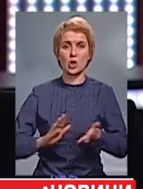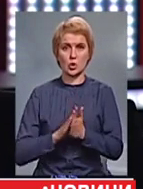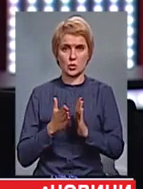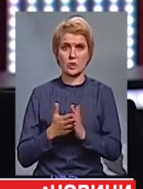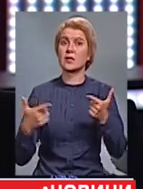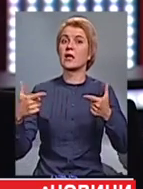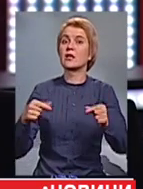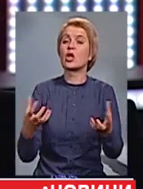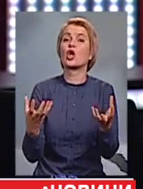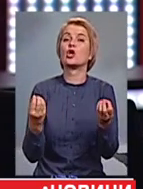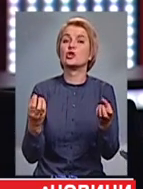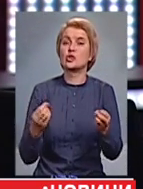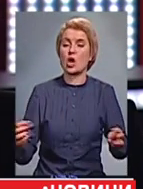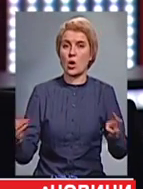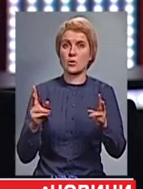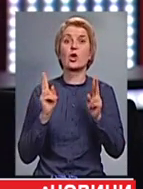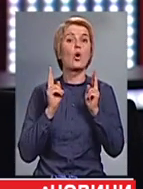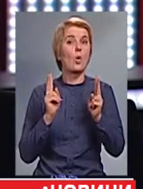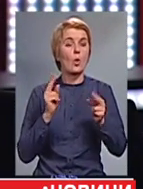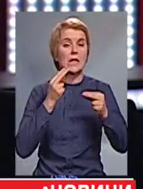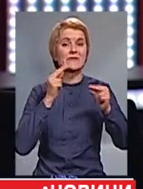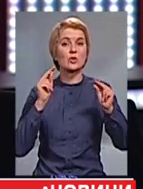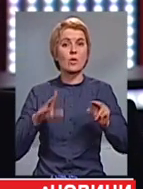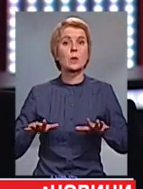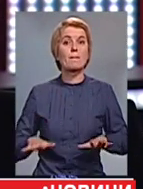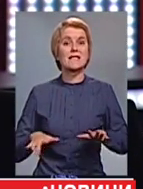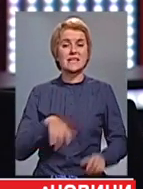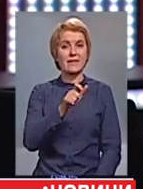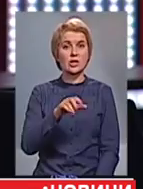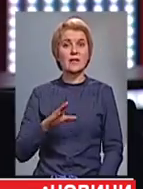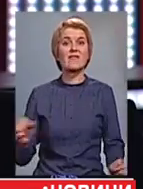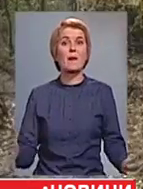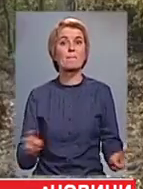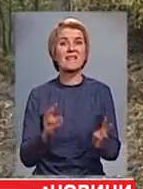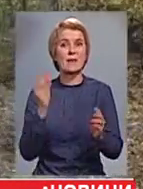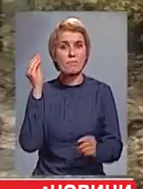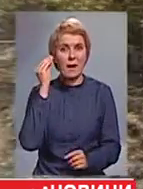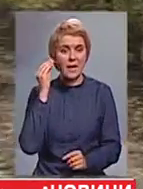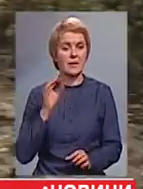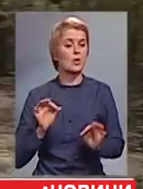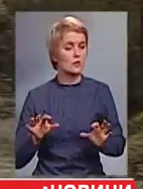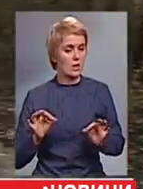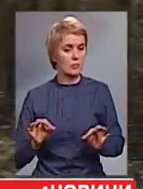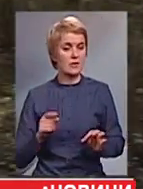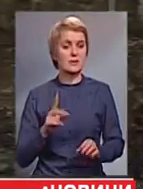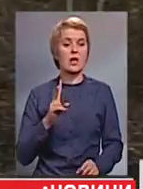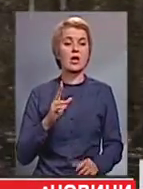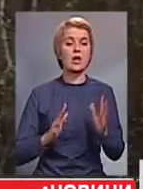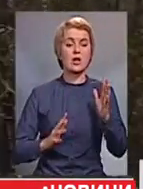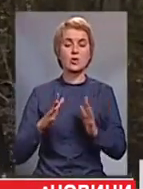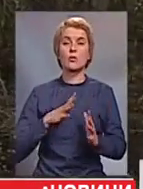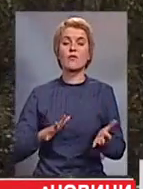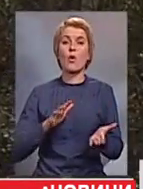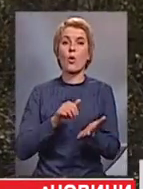кого звинувачують місцеві жителі в підпалі, дізнавалася Наталія Балюк. Це Коблицький ліс. Саме він напередодні був